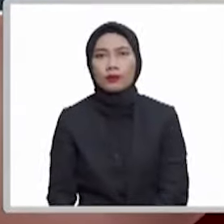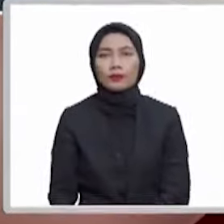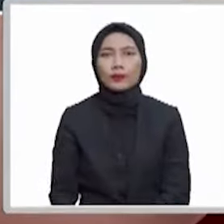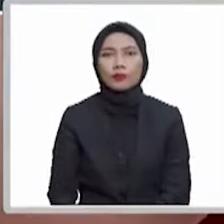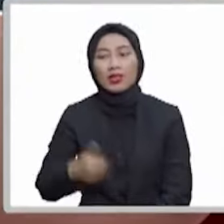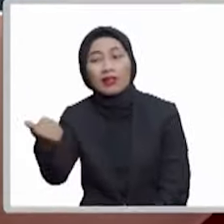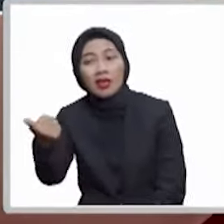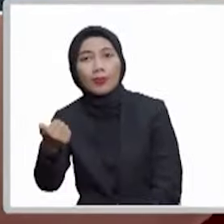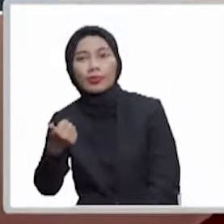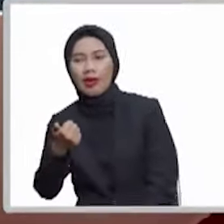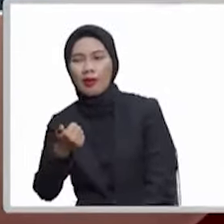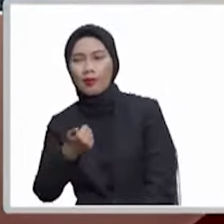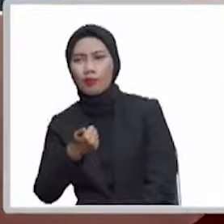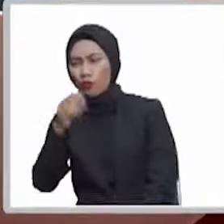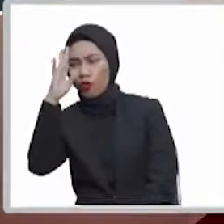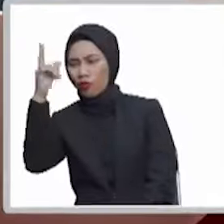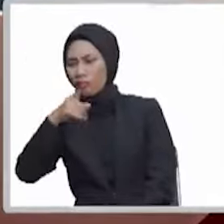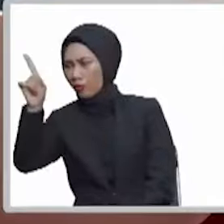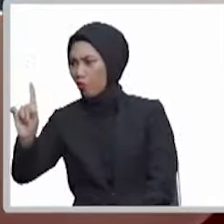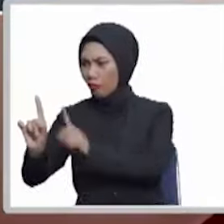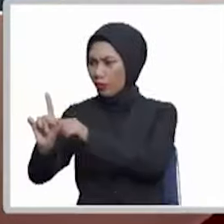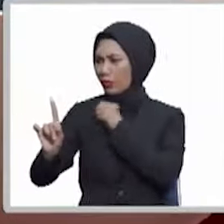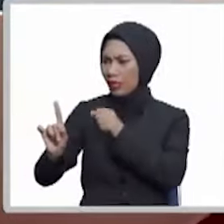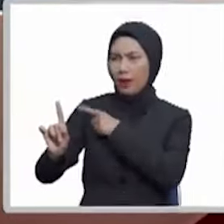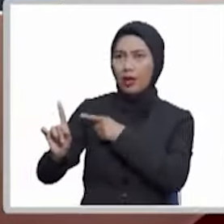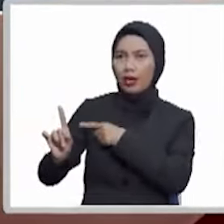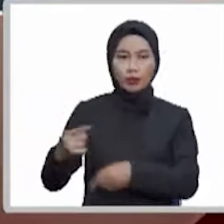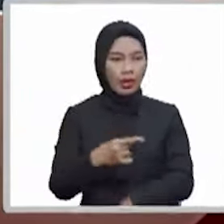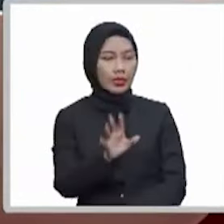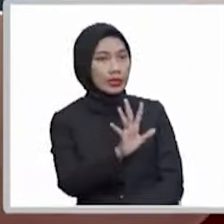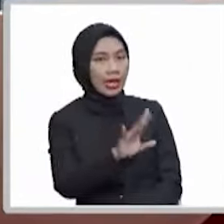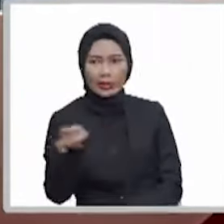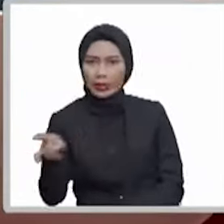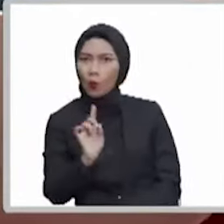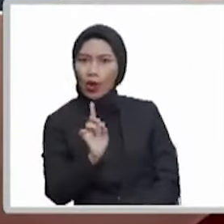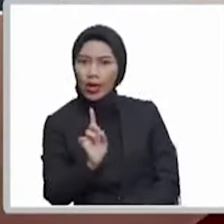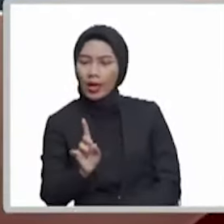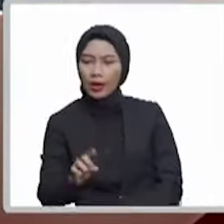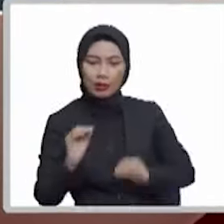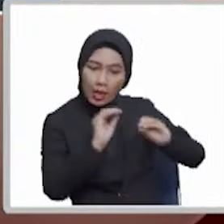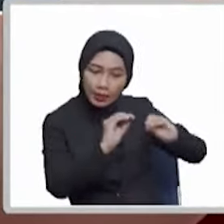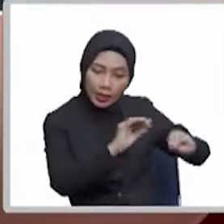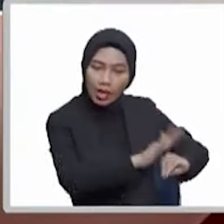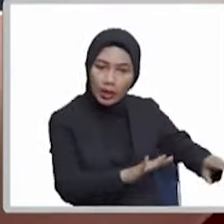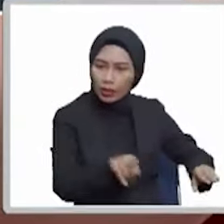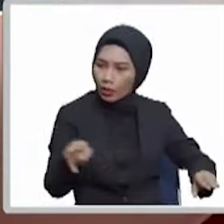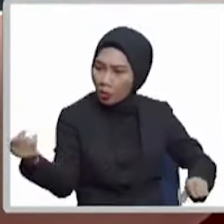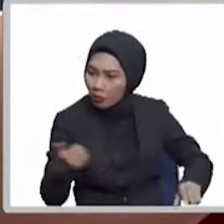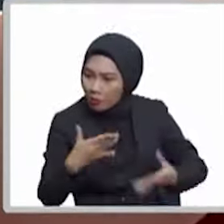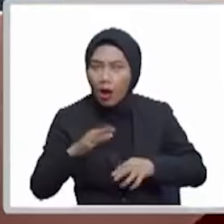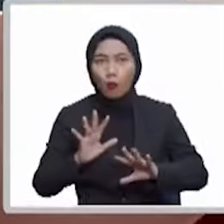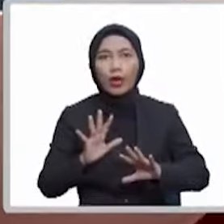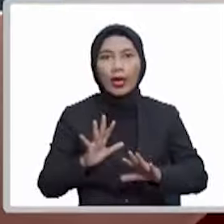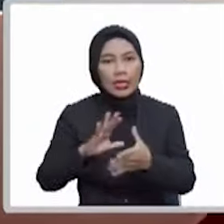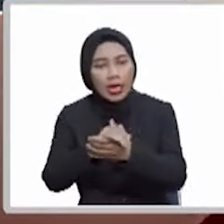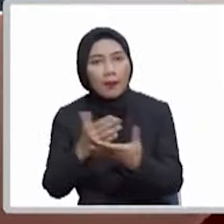yang tidak dikenal atau orang yang tidak dikenal, maka kita ajarkan, nah jangan seperti ini, jangan seperti ini, ini gak boleh, sehingga nanti mereka akan paham. Kita